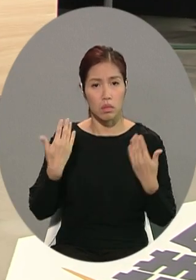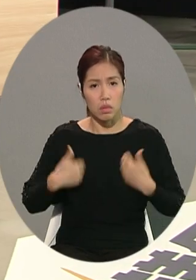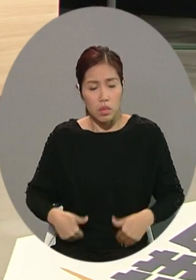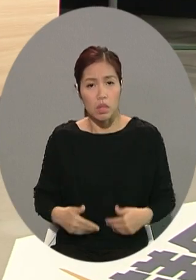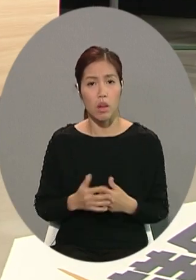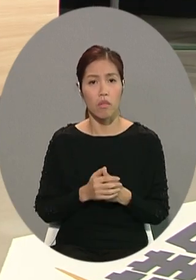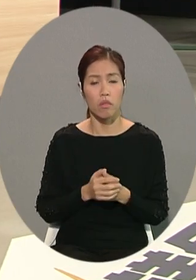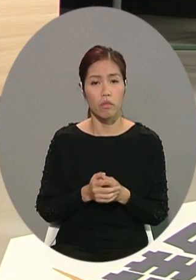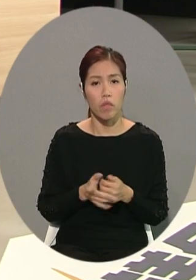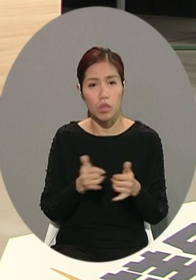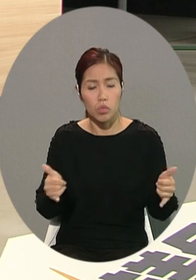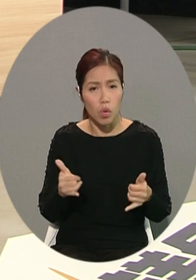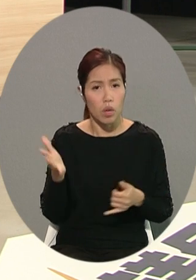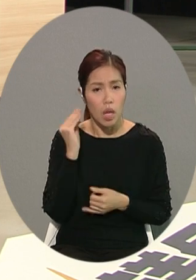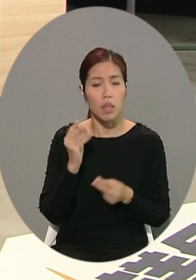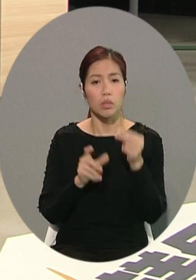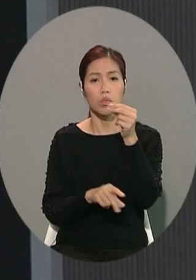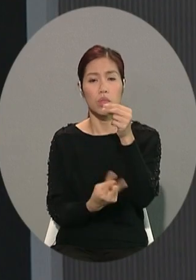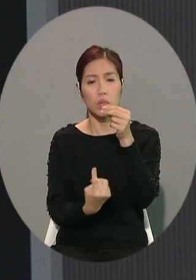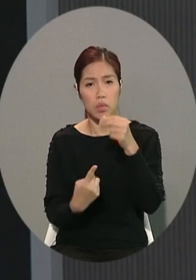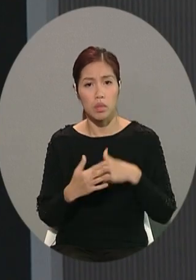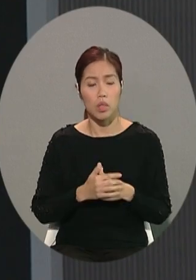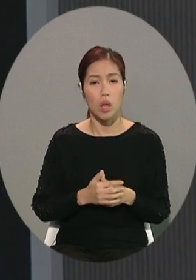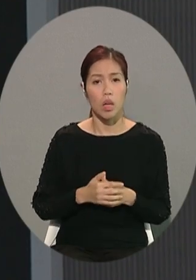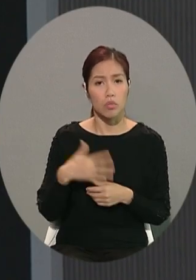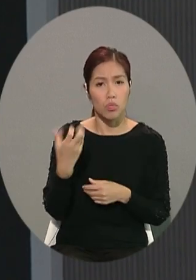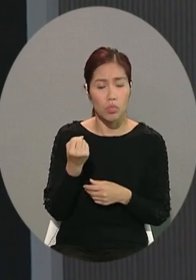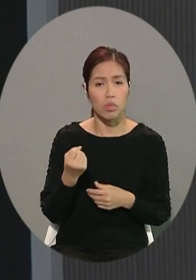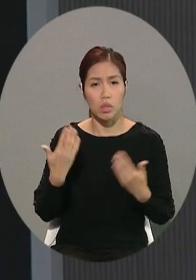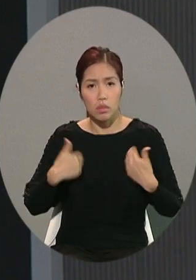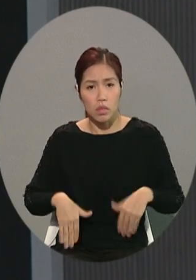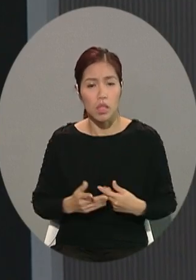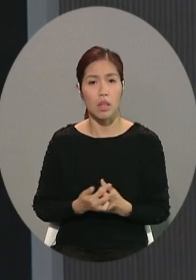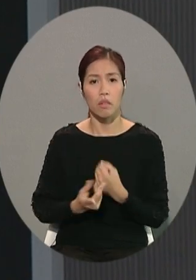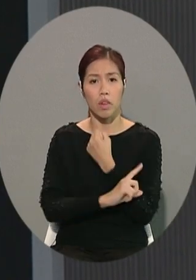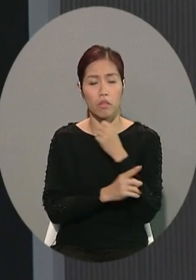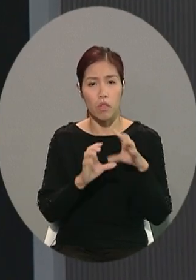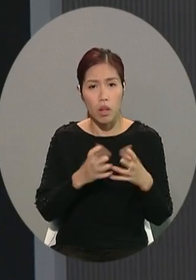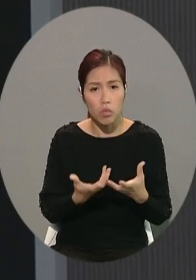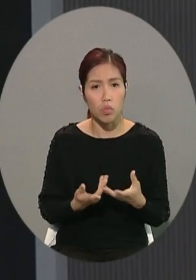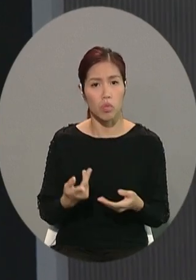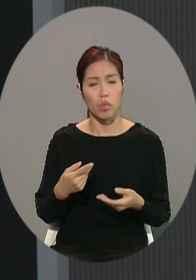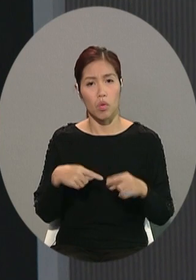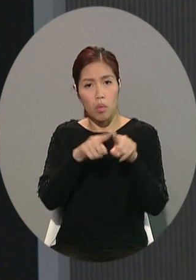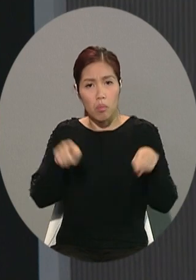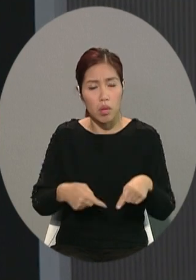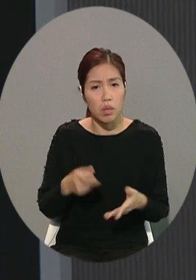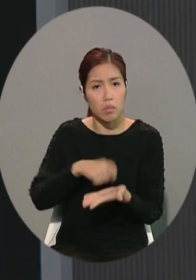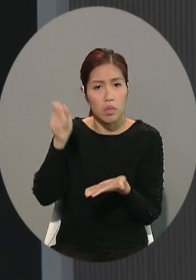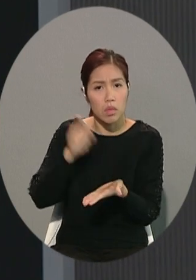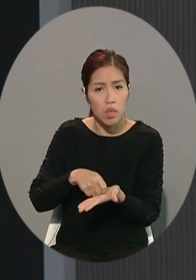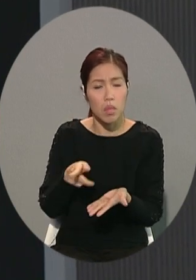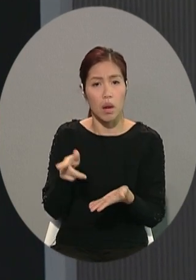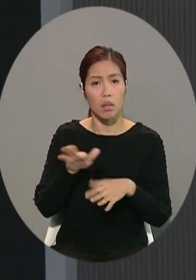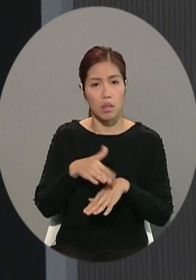座談會，7月21日仍然以主席身份去簽呢個嘅法團嘅文件。咁請問你係咪而家你所